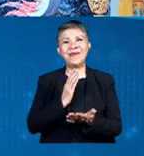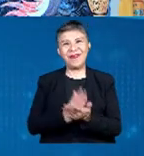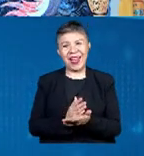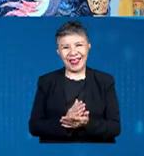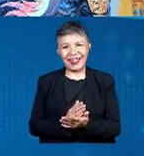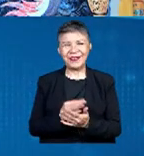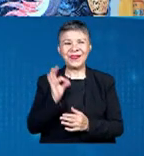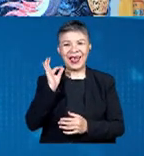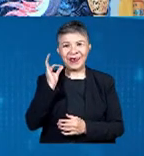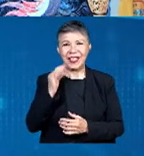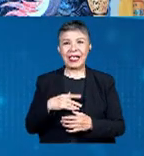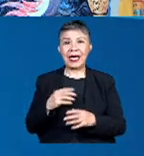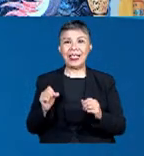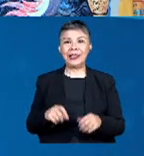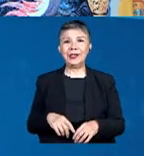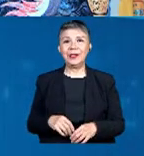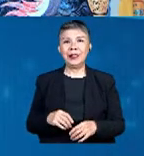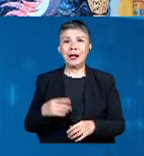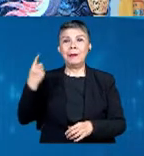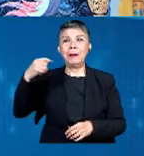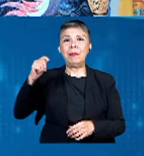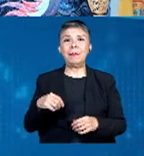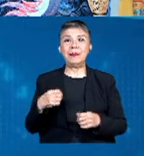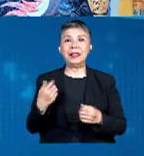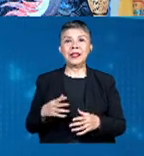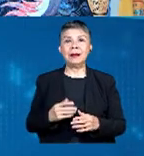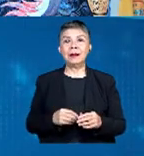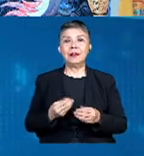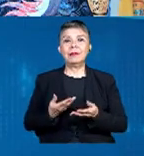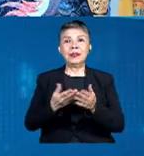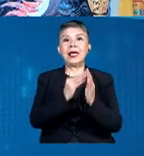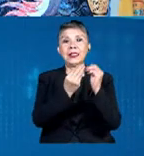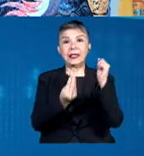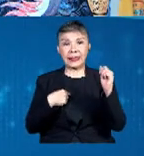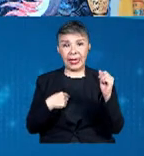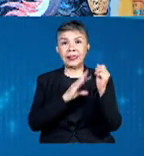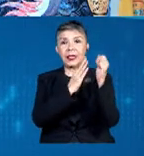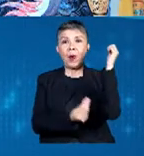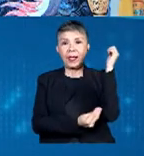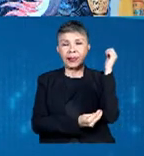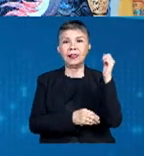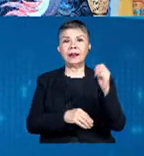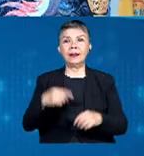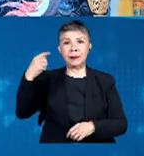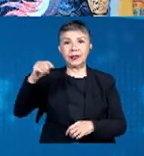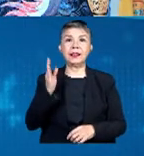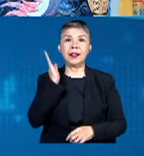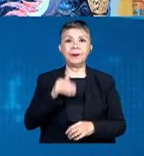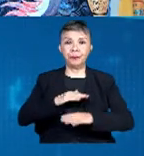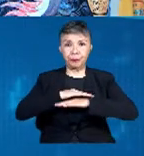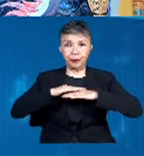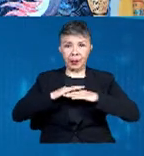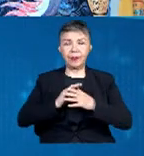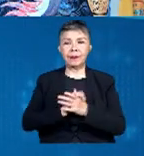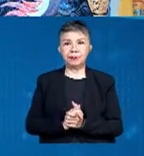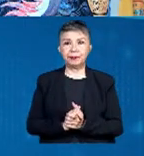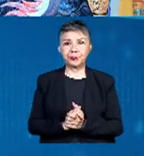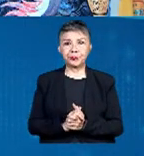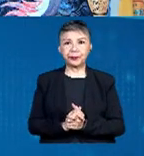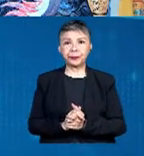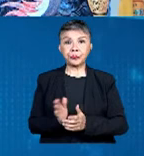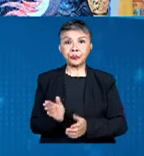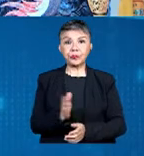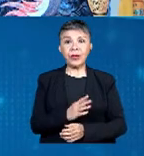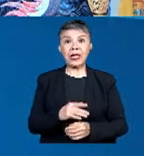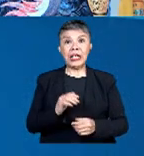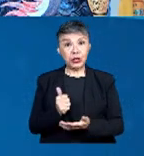karena saya mendadak, ini Pak Menteri tadi menugaskan saya. Baik. Jadi, mohon maaf sekali, karena tadi sebelumnya